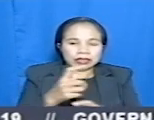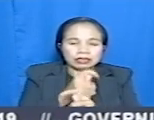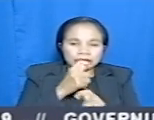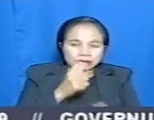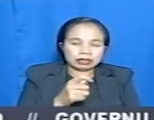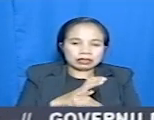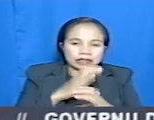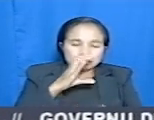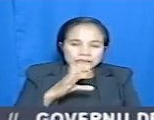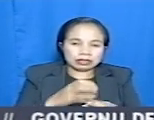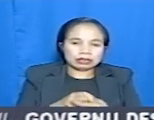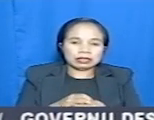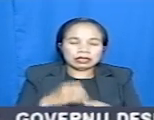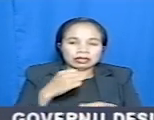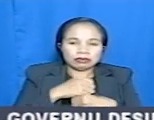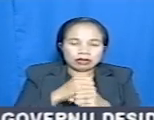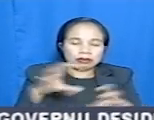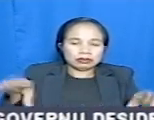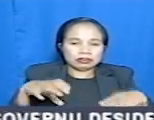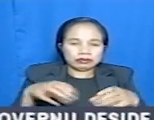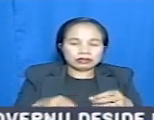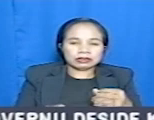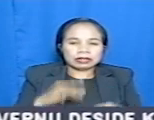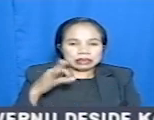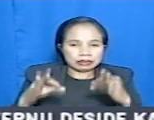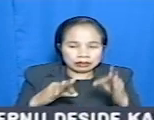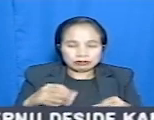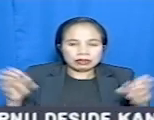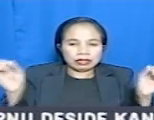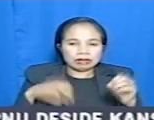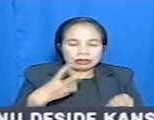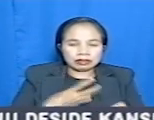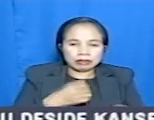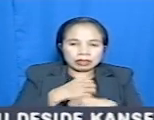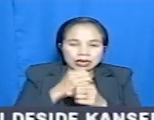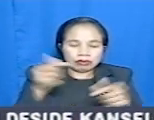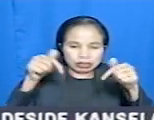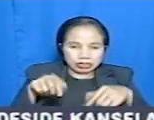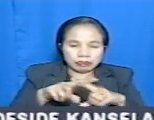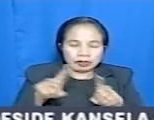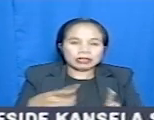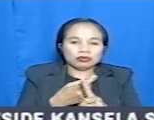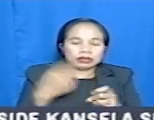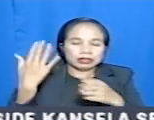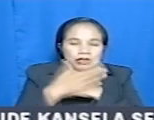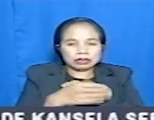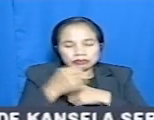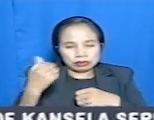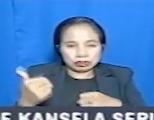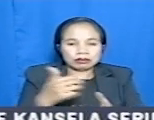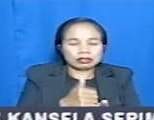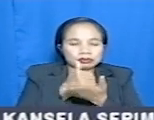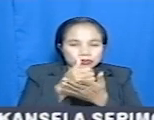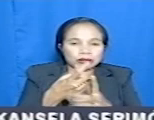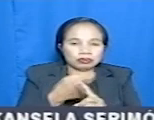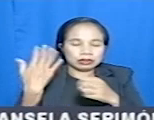atau hal itu saya para atau alam sirwis. Nemos karena ini laos kita makaruan ya kalau hene keras. Nemos apoyo sirai liur ke sosa